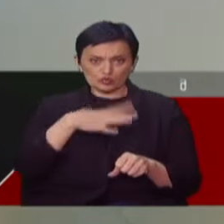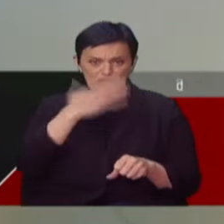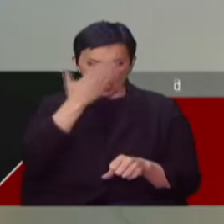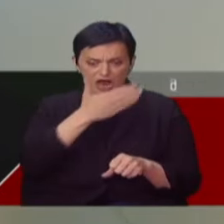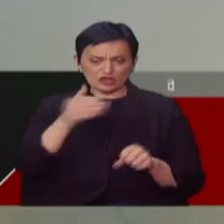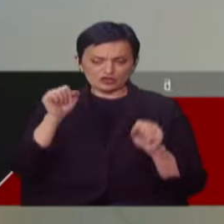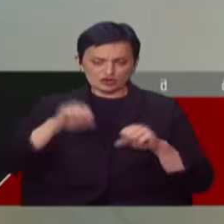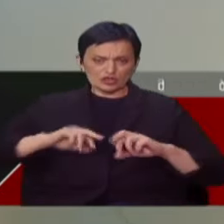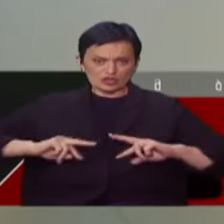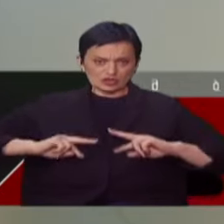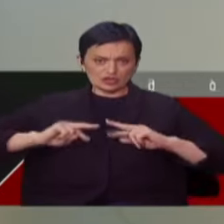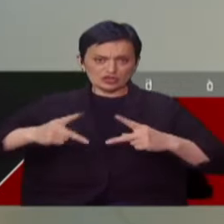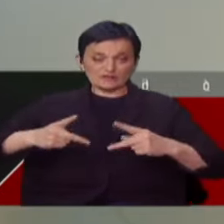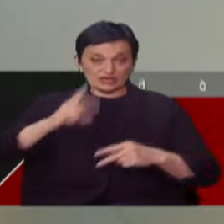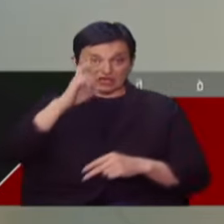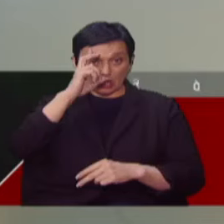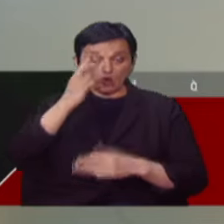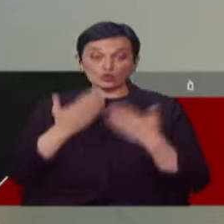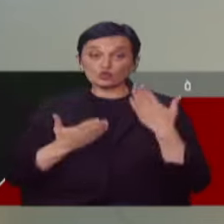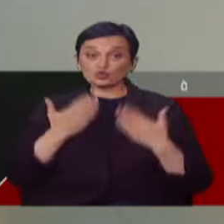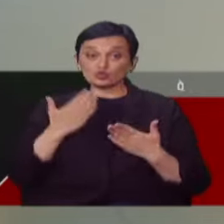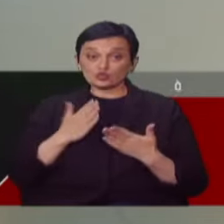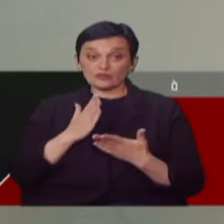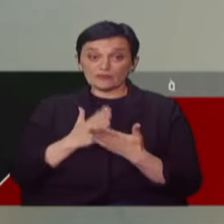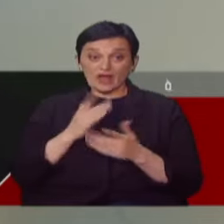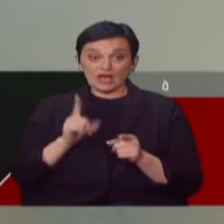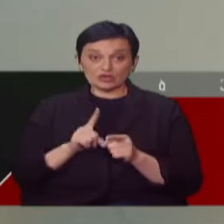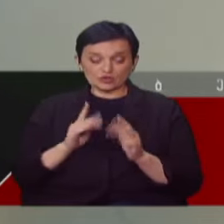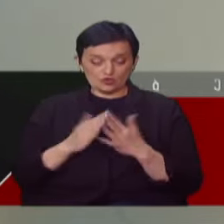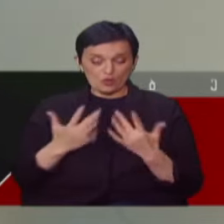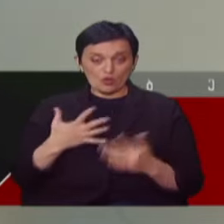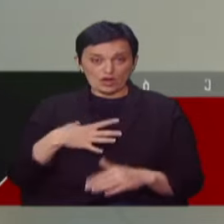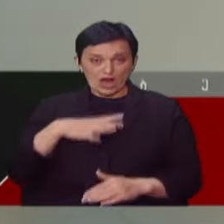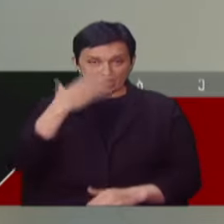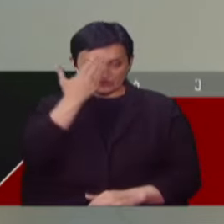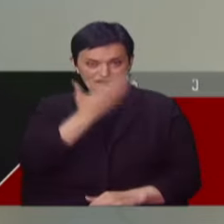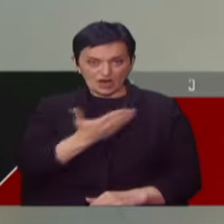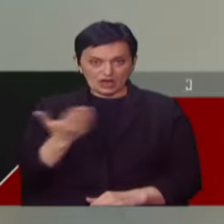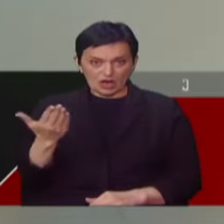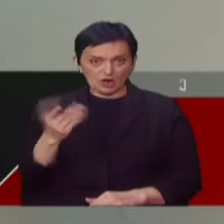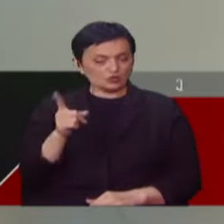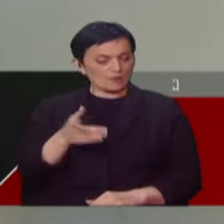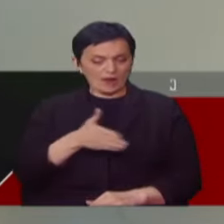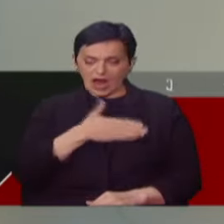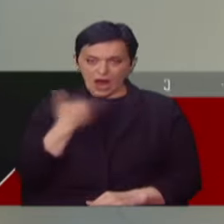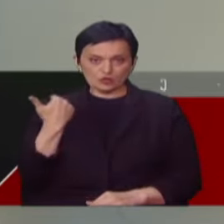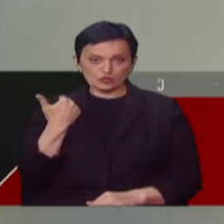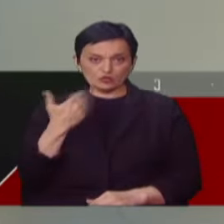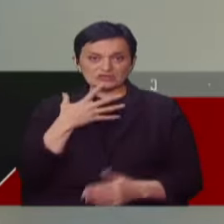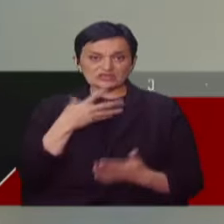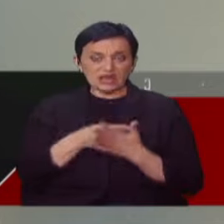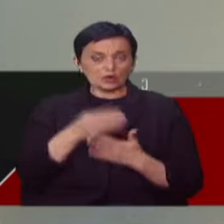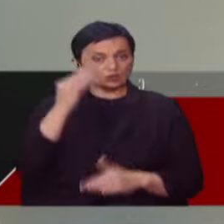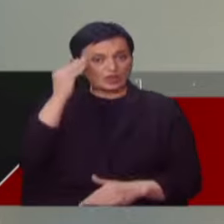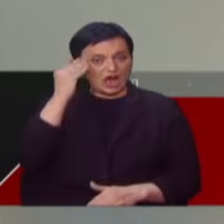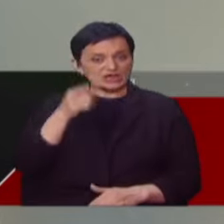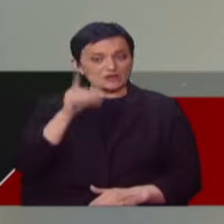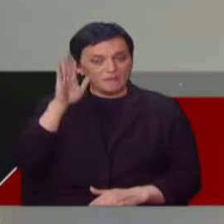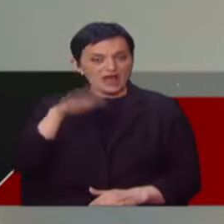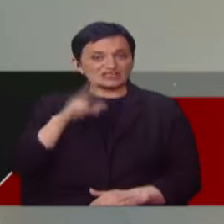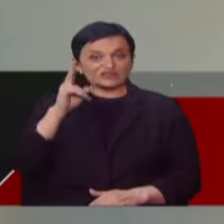ხალხმა და შეუცვალეთ ხელისუფლება. თუ არის ესეთი მოთხოვნა ქართველი ხალხისგან, რომ მათ არ უნდათ რომ კონდეთ საკუთარი აზრი და